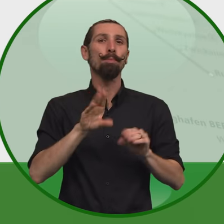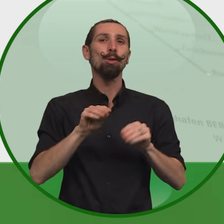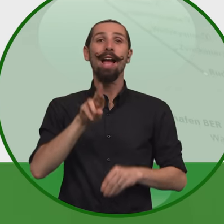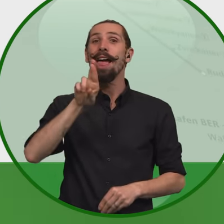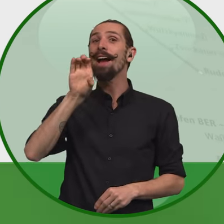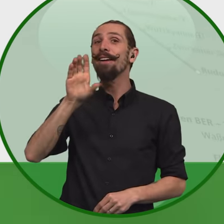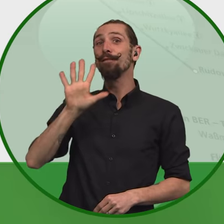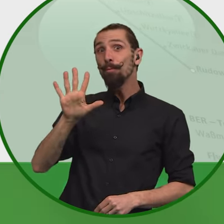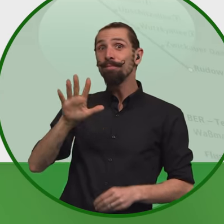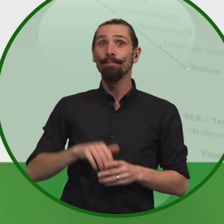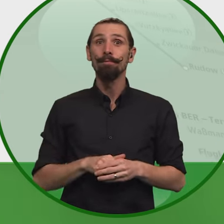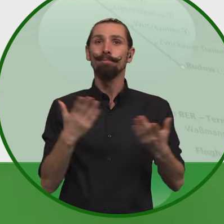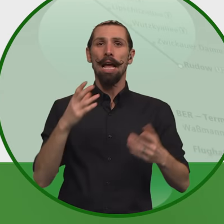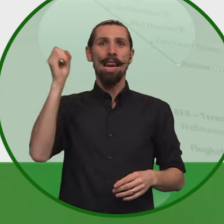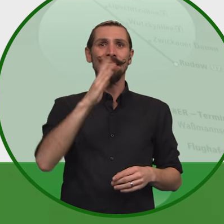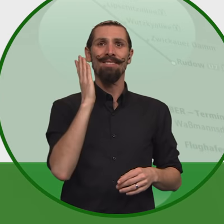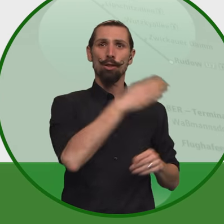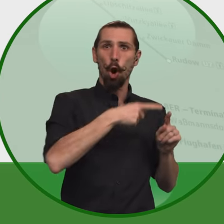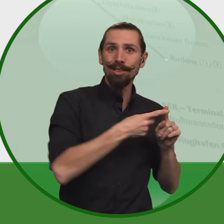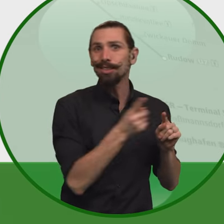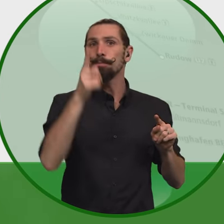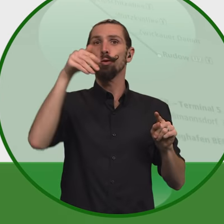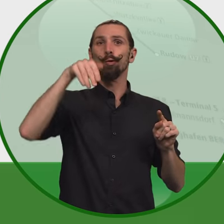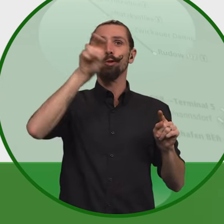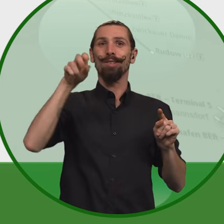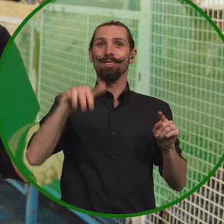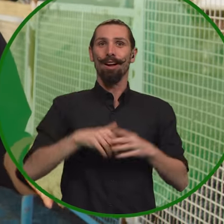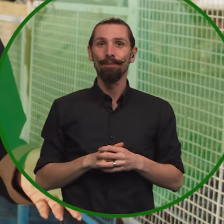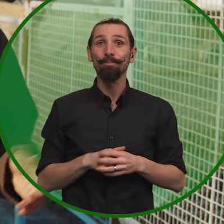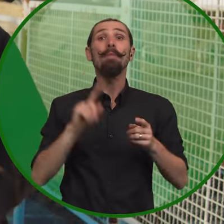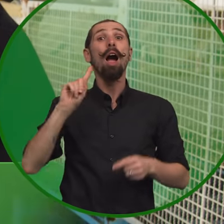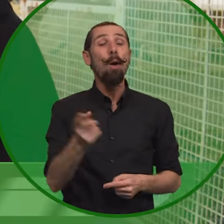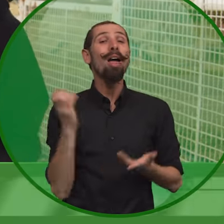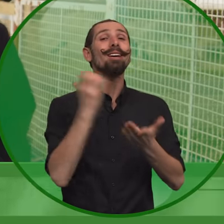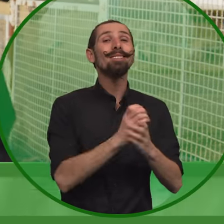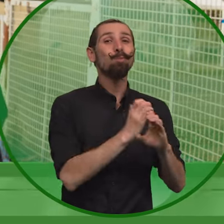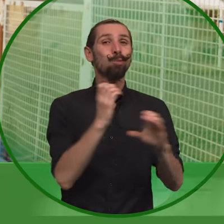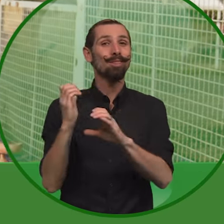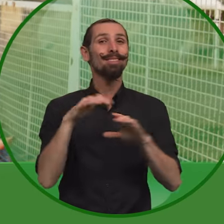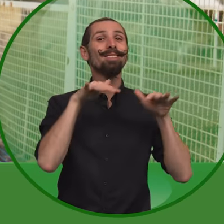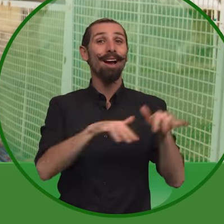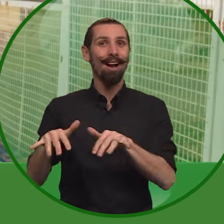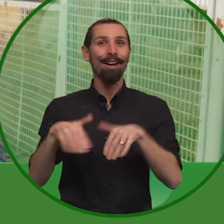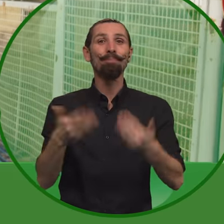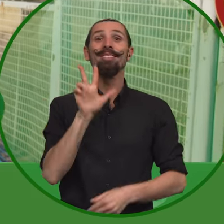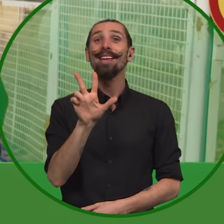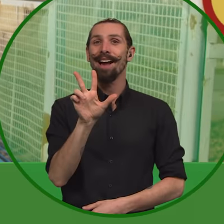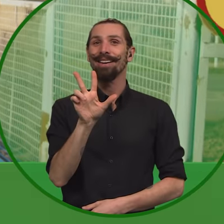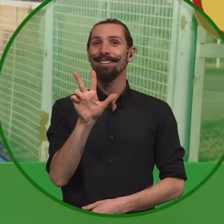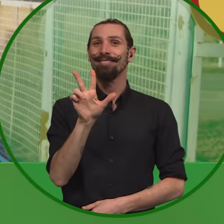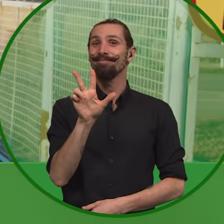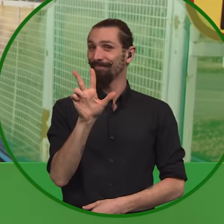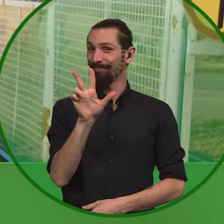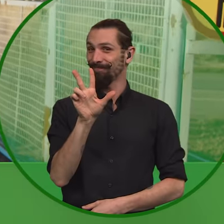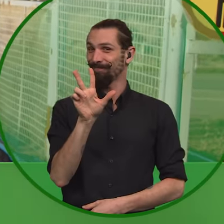den Regionalexpress RE5 mit Halt in Lichterfelde Ost bis Südkreuz. Außerdem haben wir einen Ersatzverkehr mit Bussen eingerichtet. Die Busse